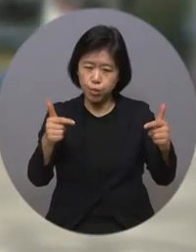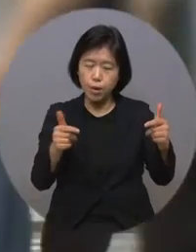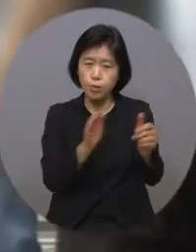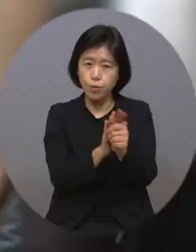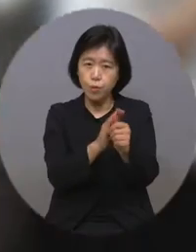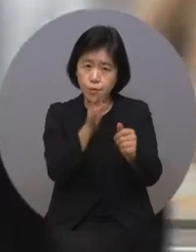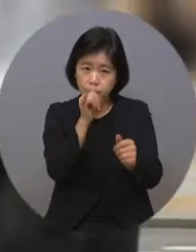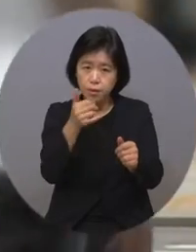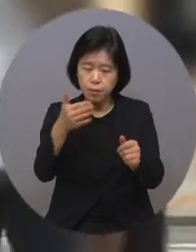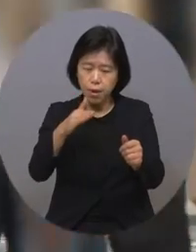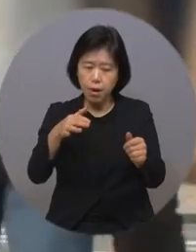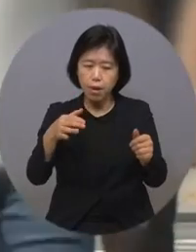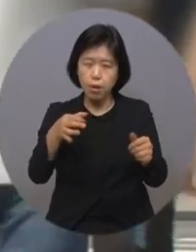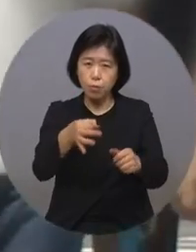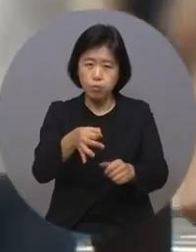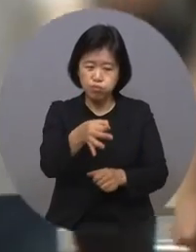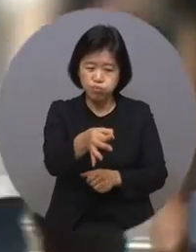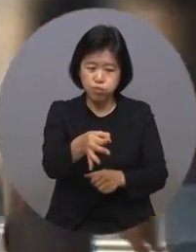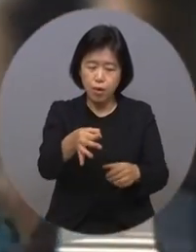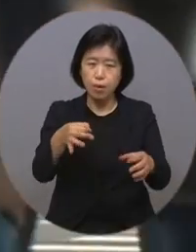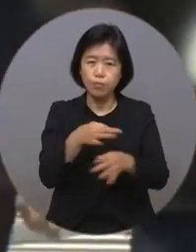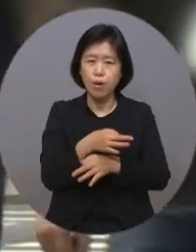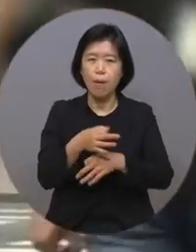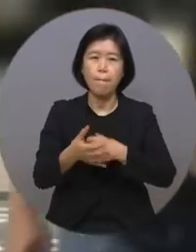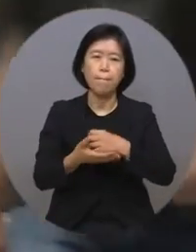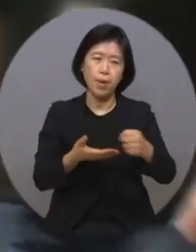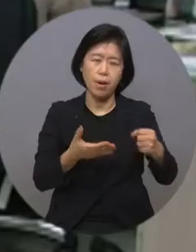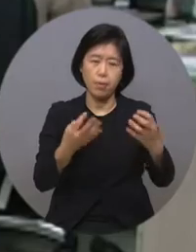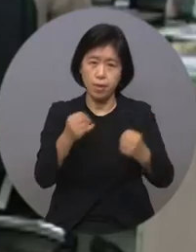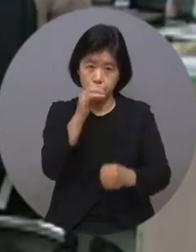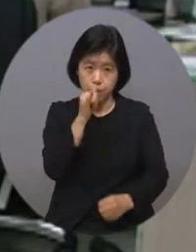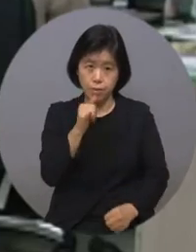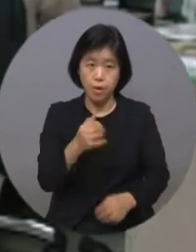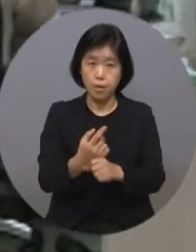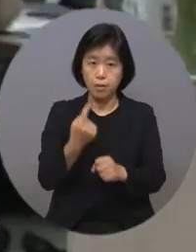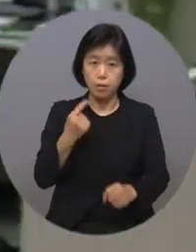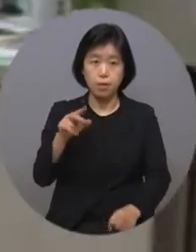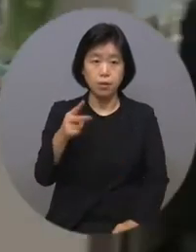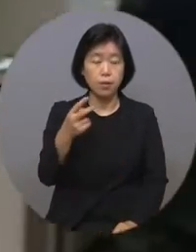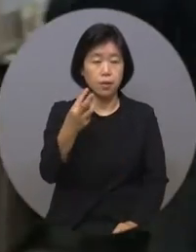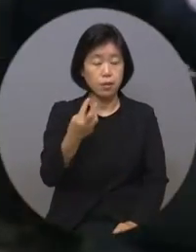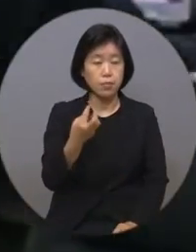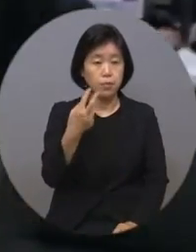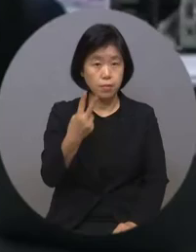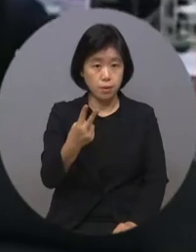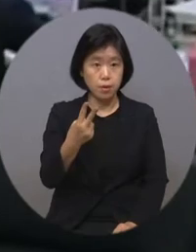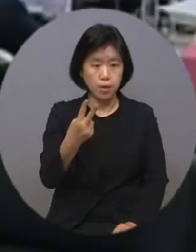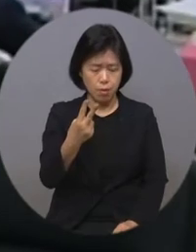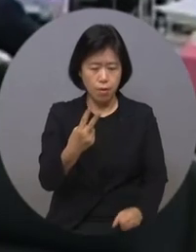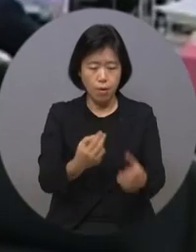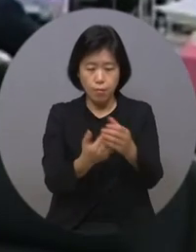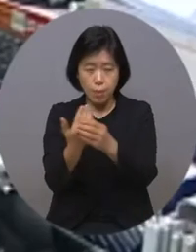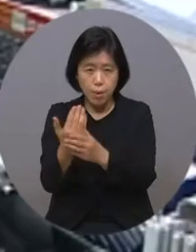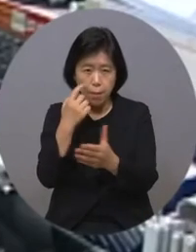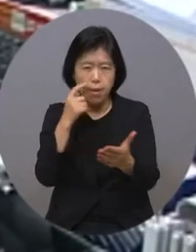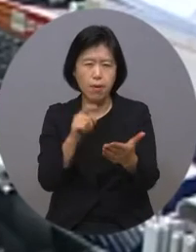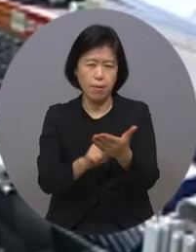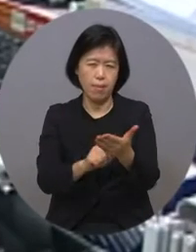있습니다. 지난해 적발 건수는 232건으로 2017년 대비 3배 늘어난 것으로